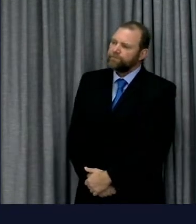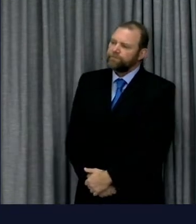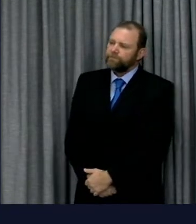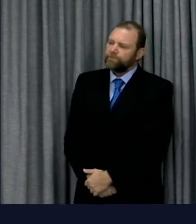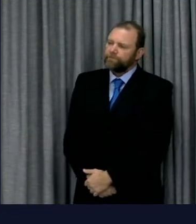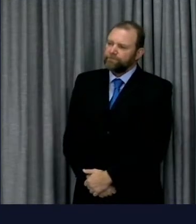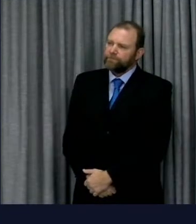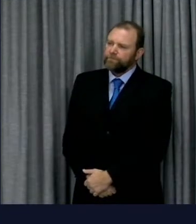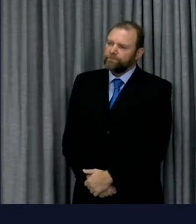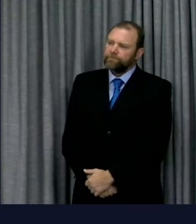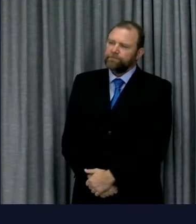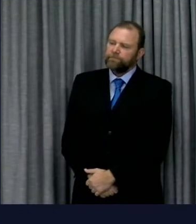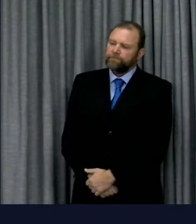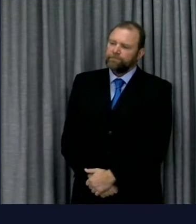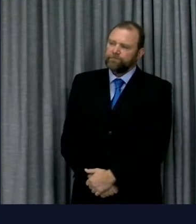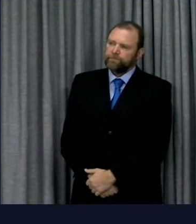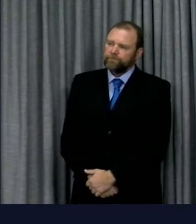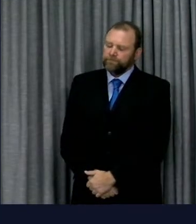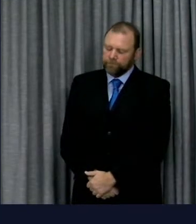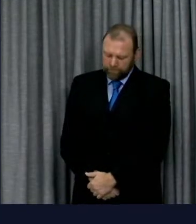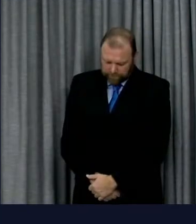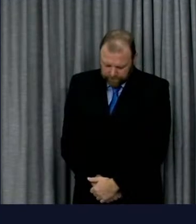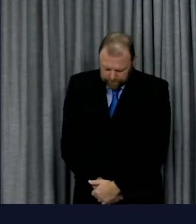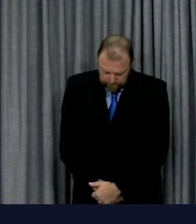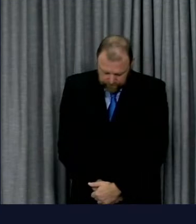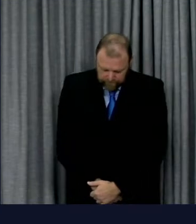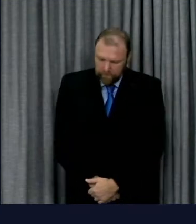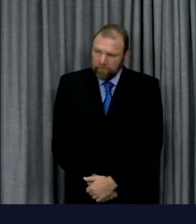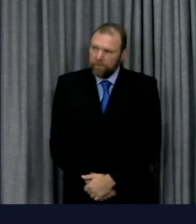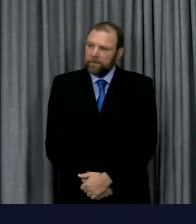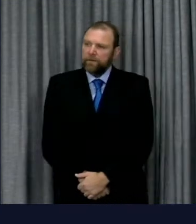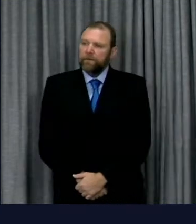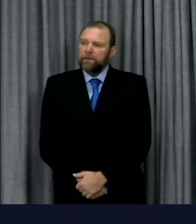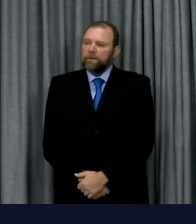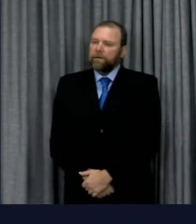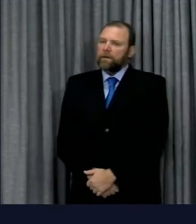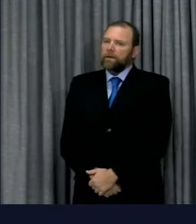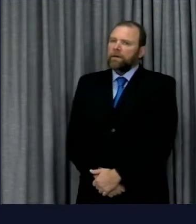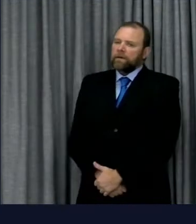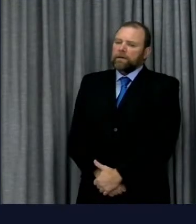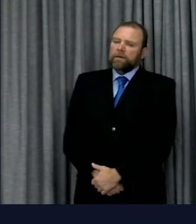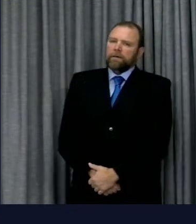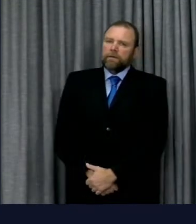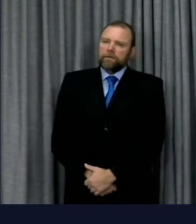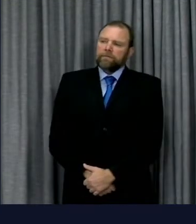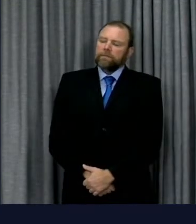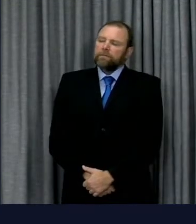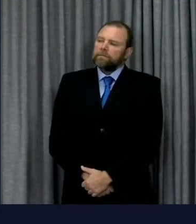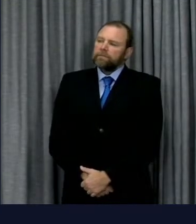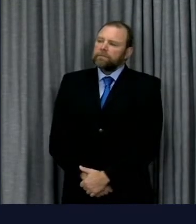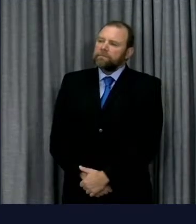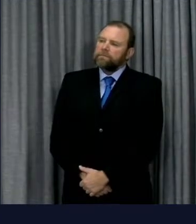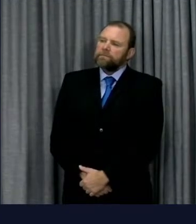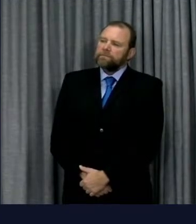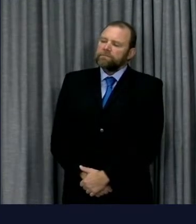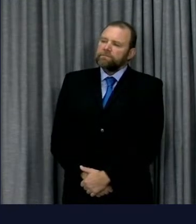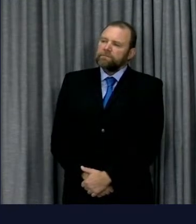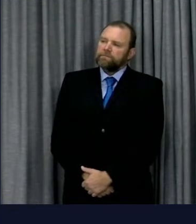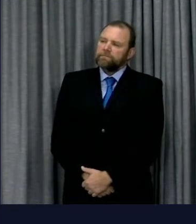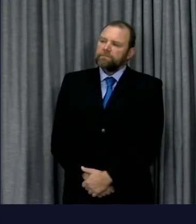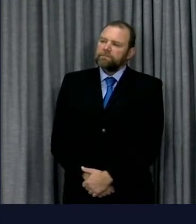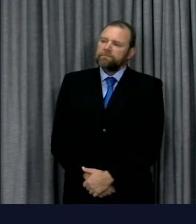I cadw bobl yn ddiogel ac I roi hyder I bobl I mynd mas, I mynd